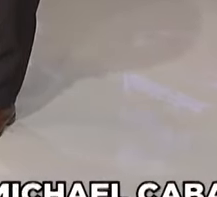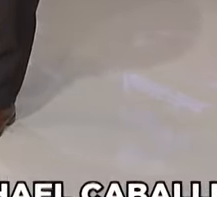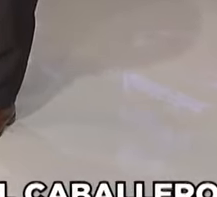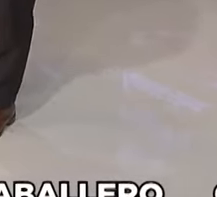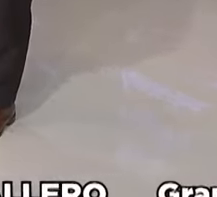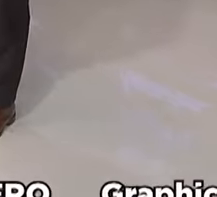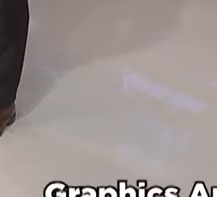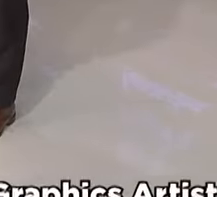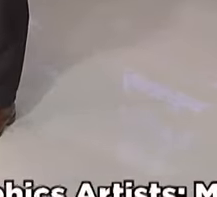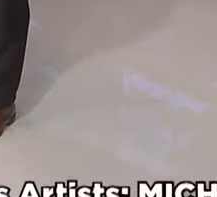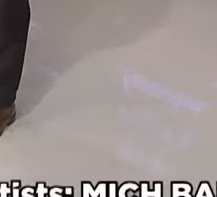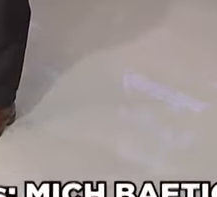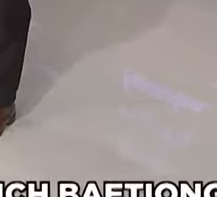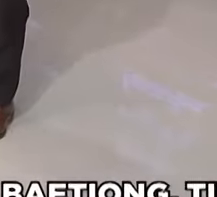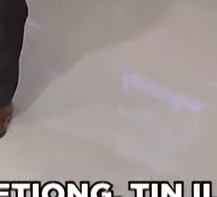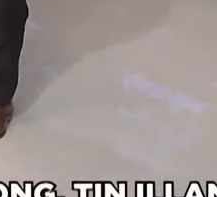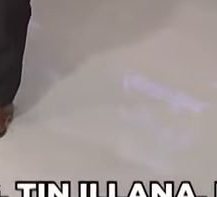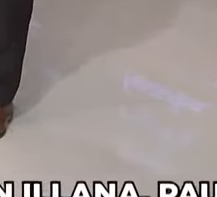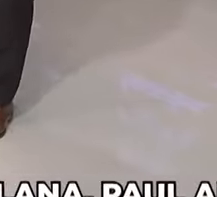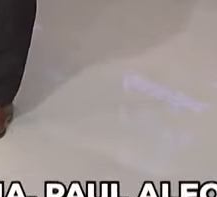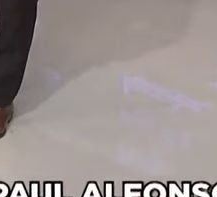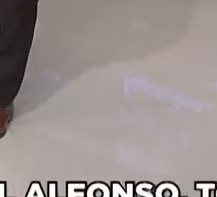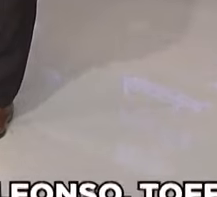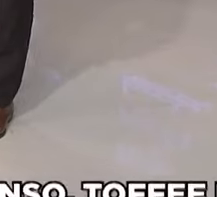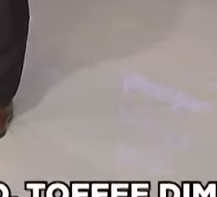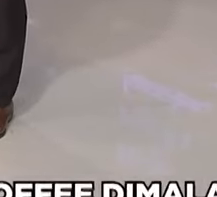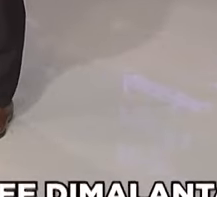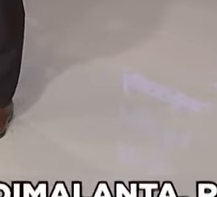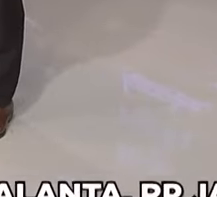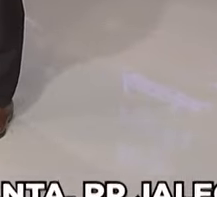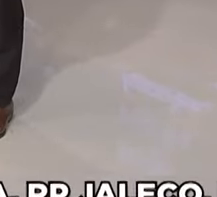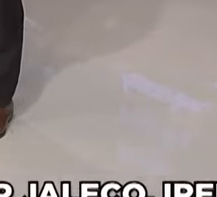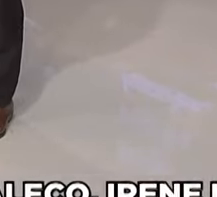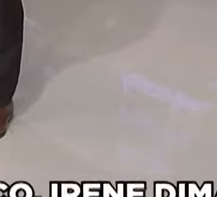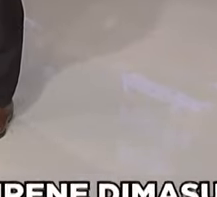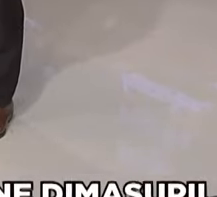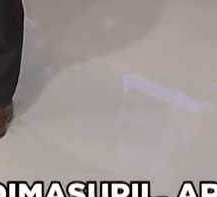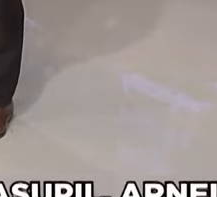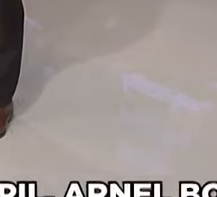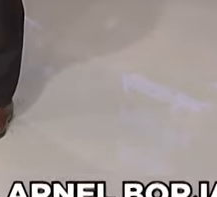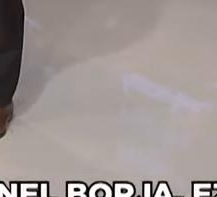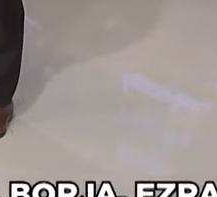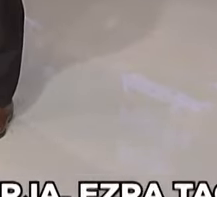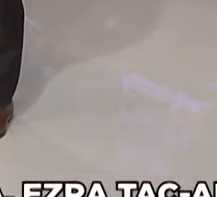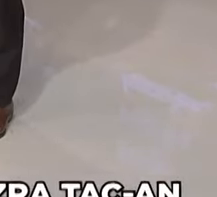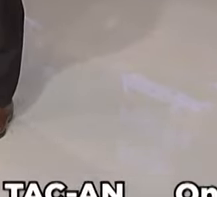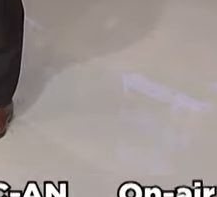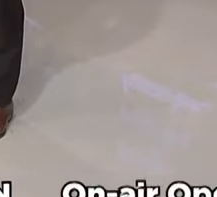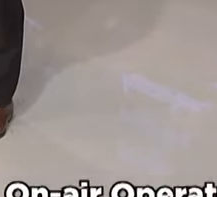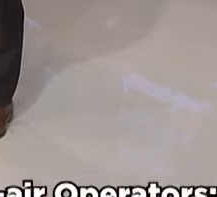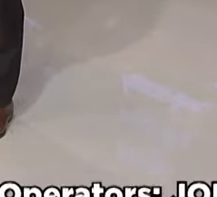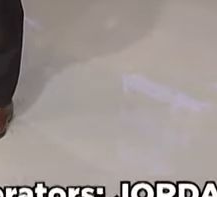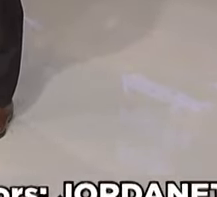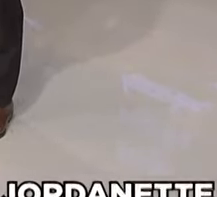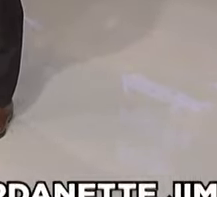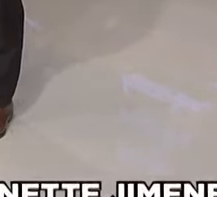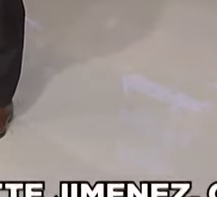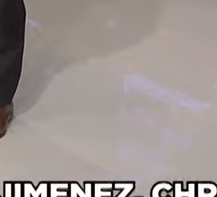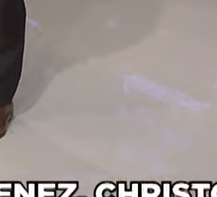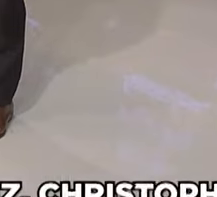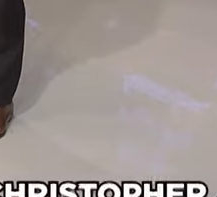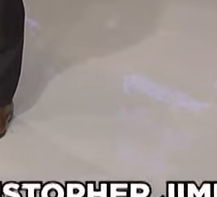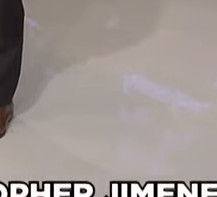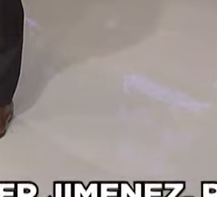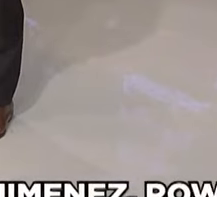ganun yan. Ili. Ili. Yun ang sinasabi kong resort. Pag sinabi mo resort. Ano? Dapat may nakikita kang view. Yun.